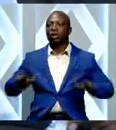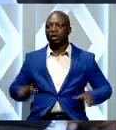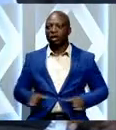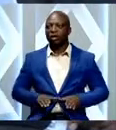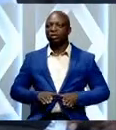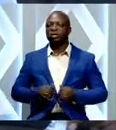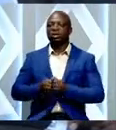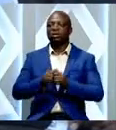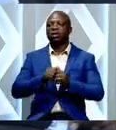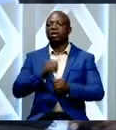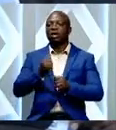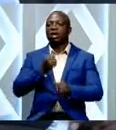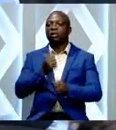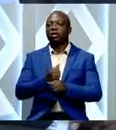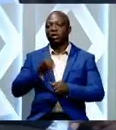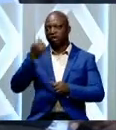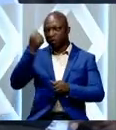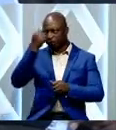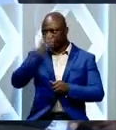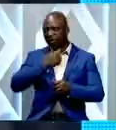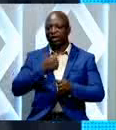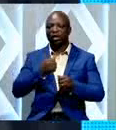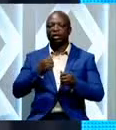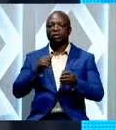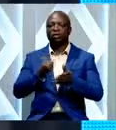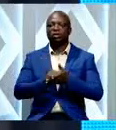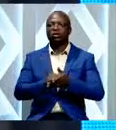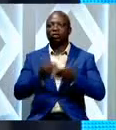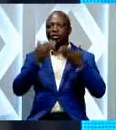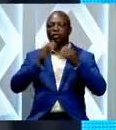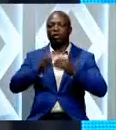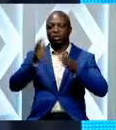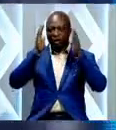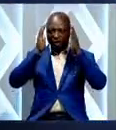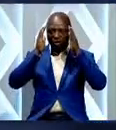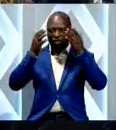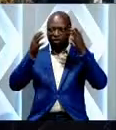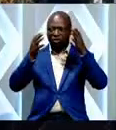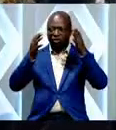l'Assemblée annuelle d'Africa 50. Je vous remercie de votre attention.